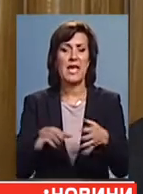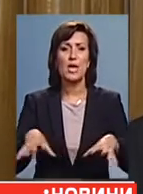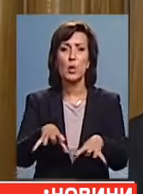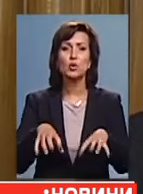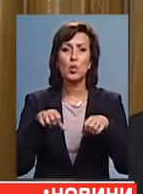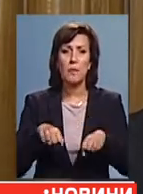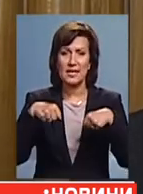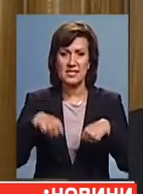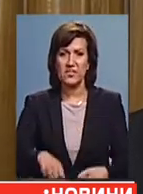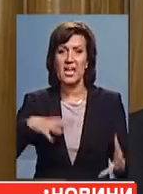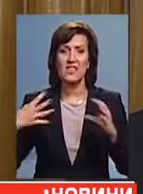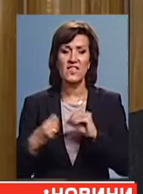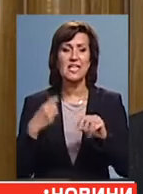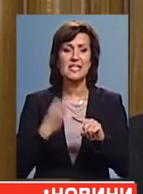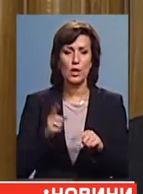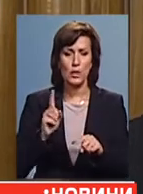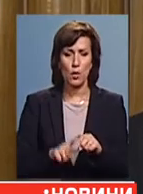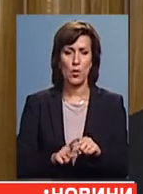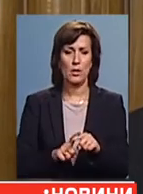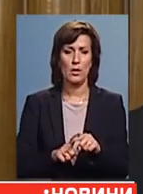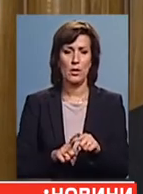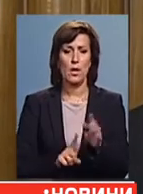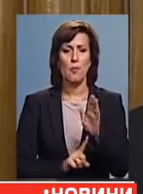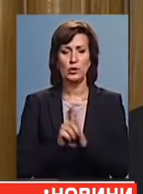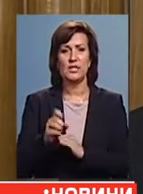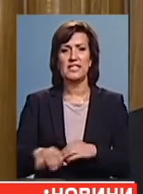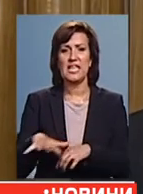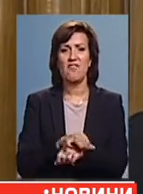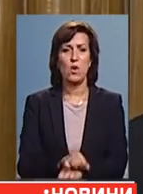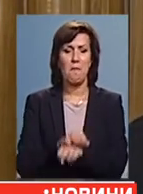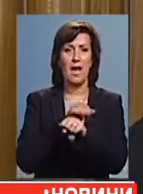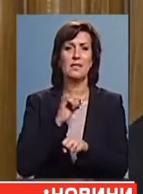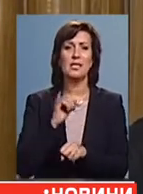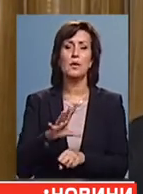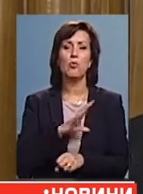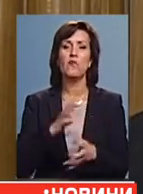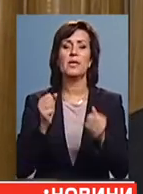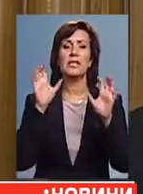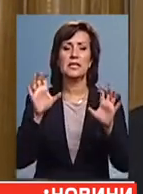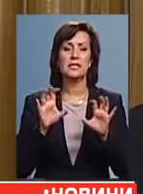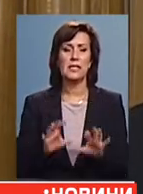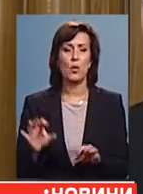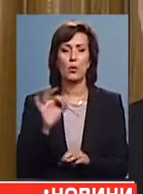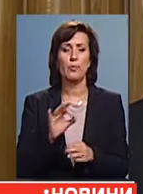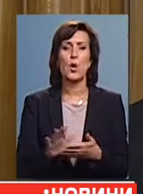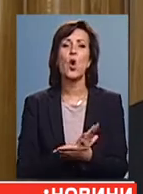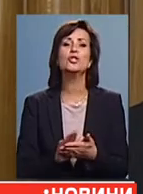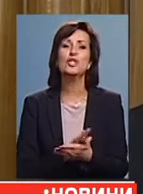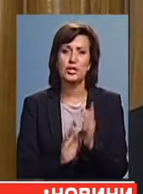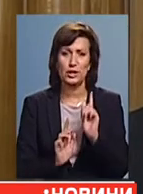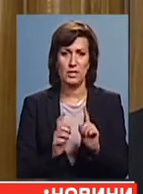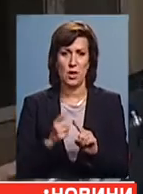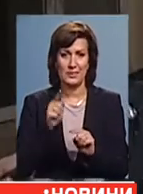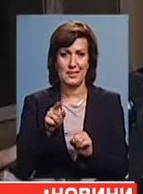влади, внаслідок якої почався Євромайдан і був прийнятий закон про очищення